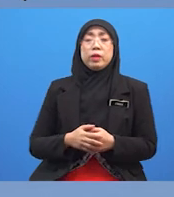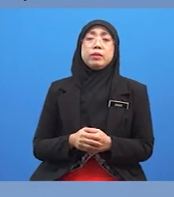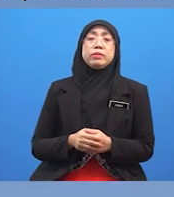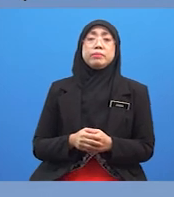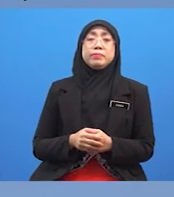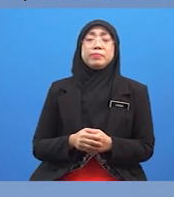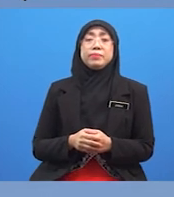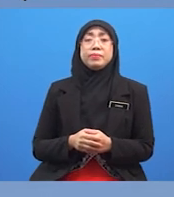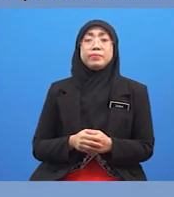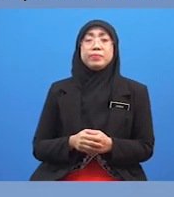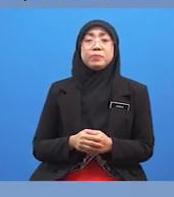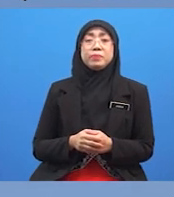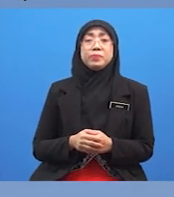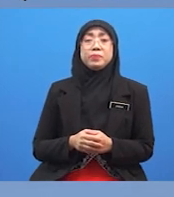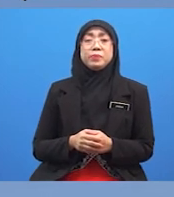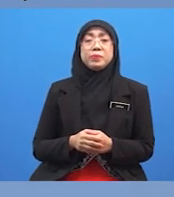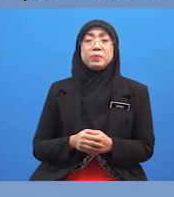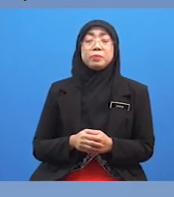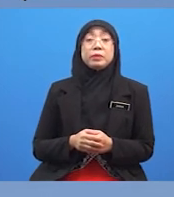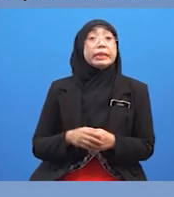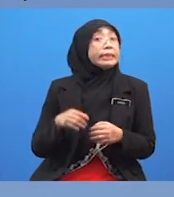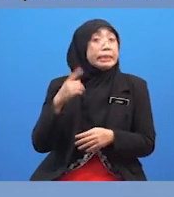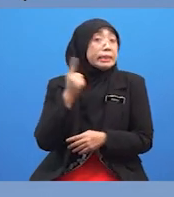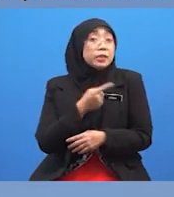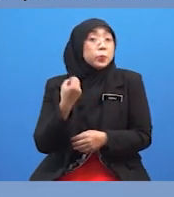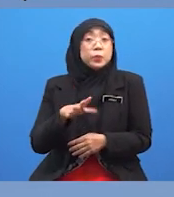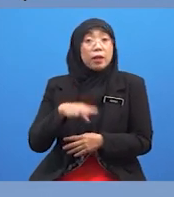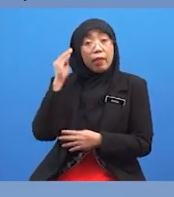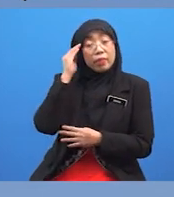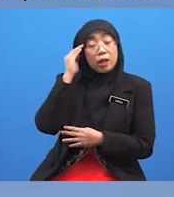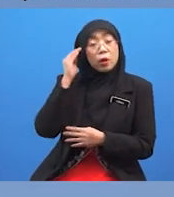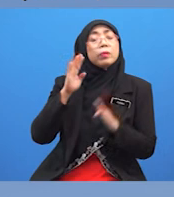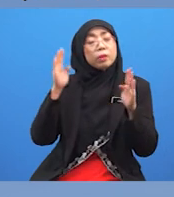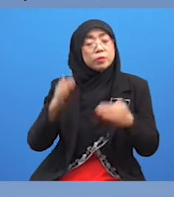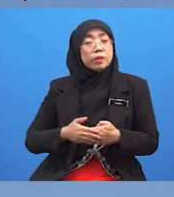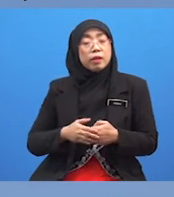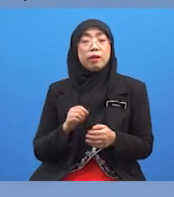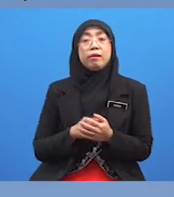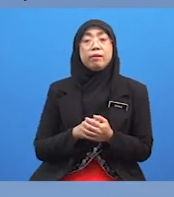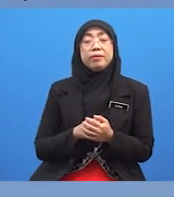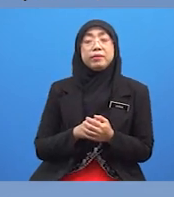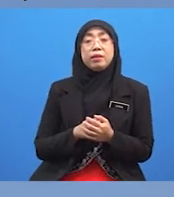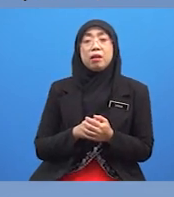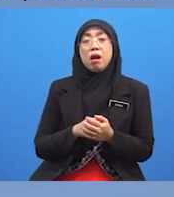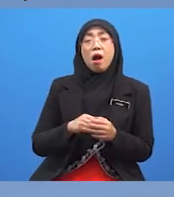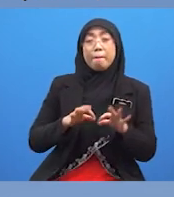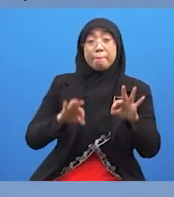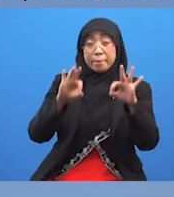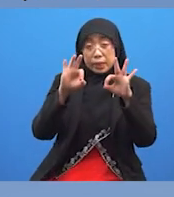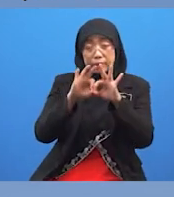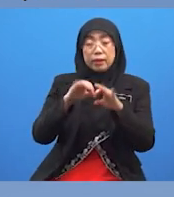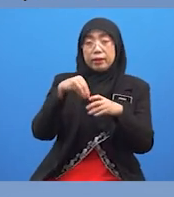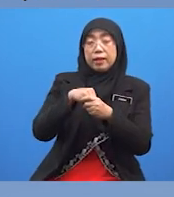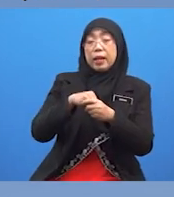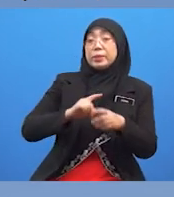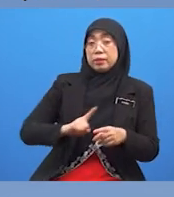kepentingannya. Sebagaimana kita sedia maklum bahawa bersolat merupakan tiang agama. Seseorang yang